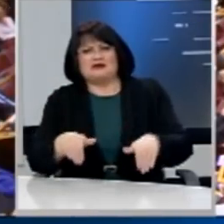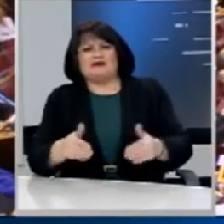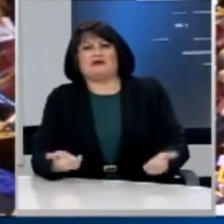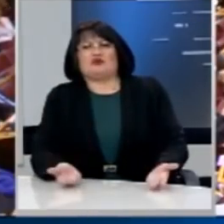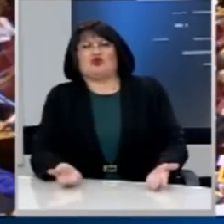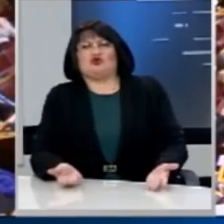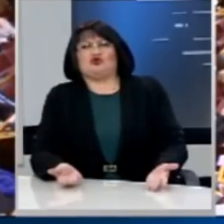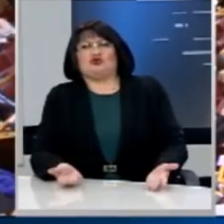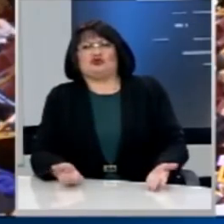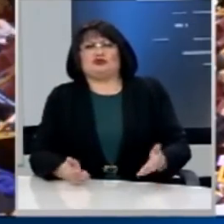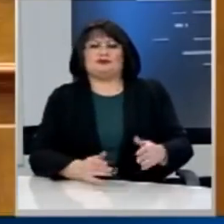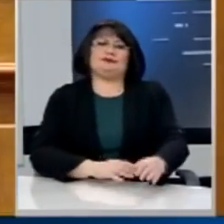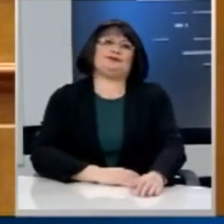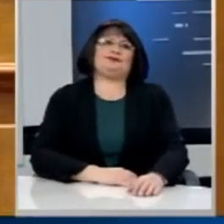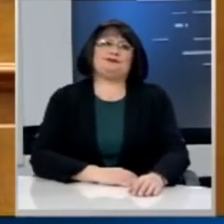Μόλις θες,